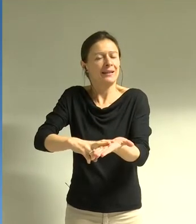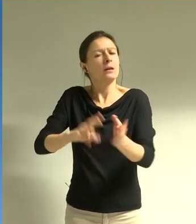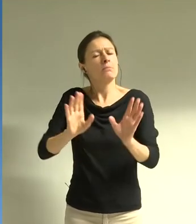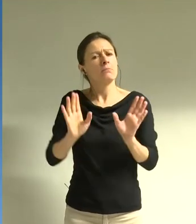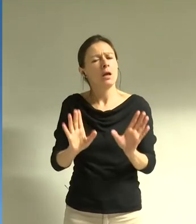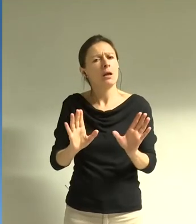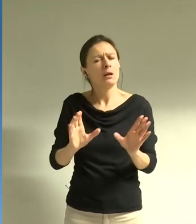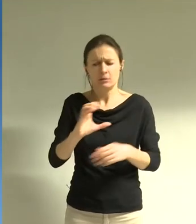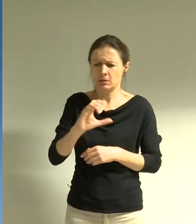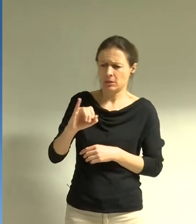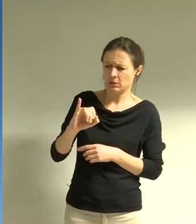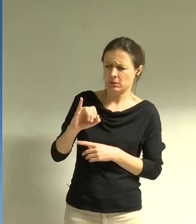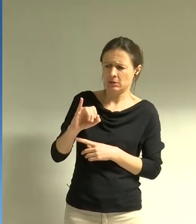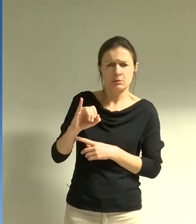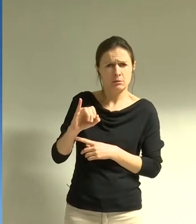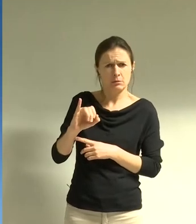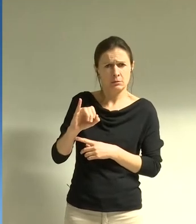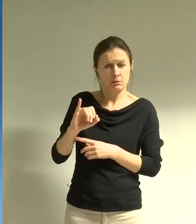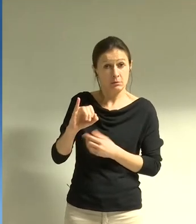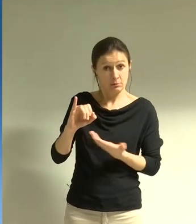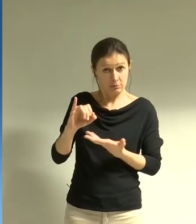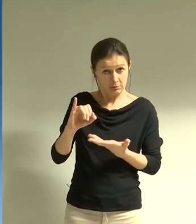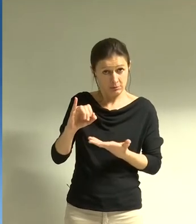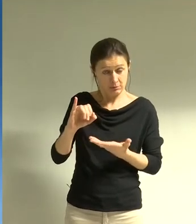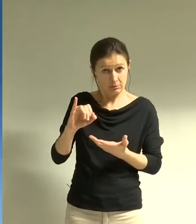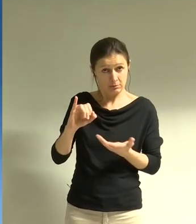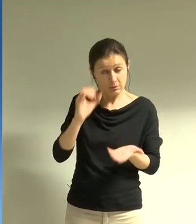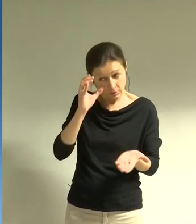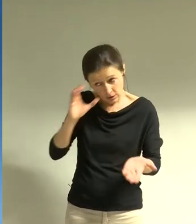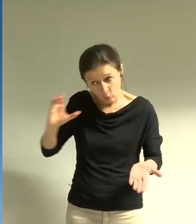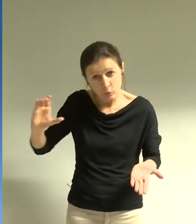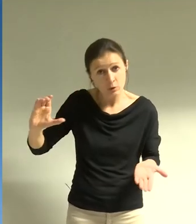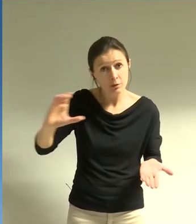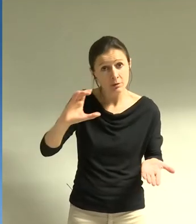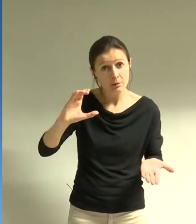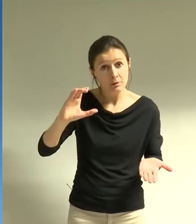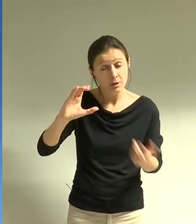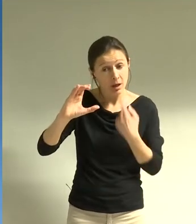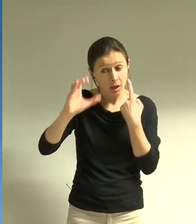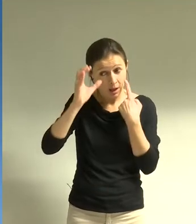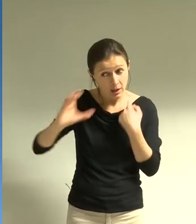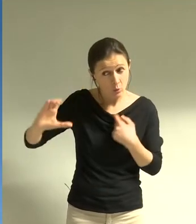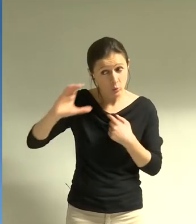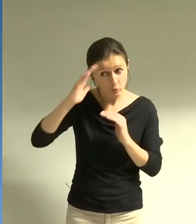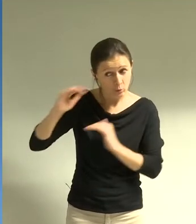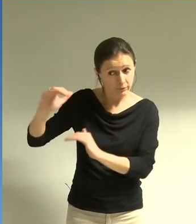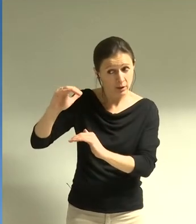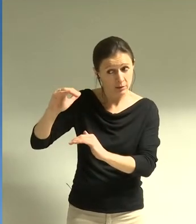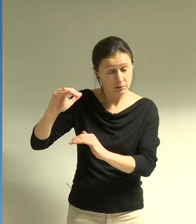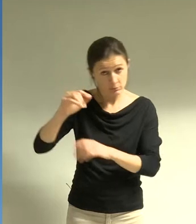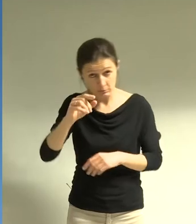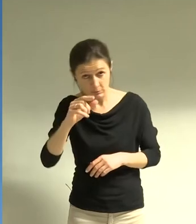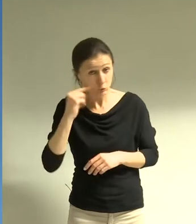l'essai si c'est d'abord donc l' écoute des autres et que écouter faire confiance n'est pas vraiment donc dans votre adn